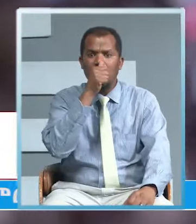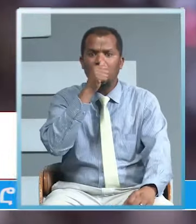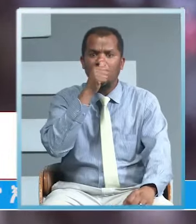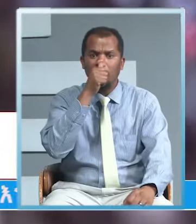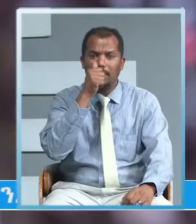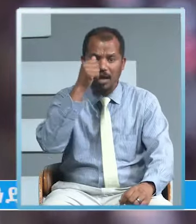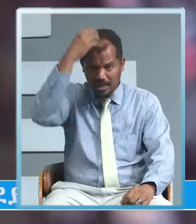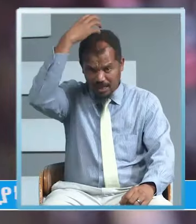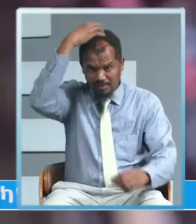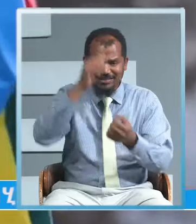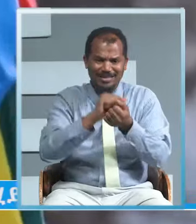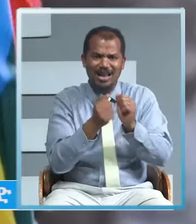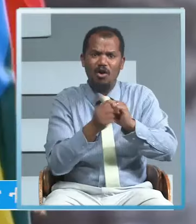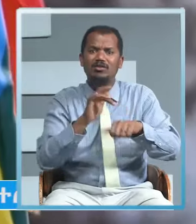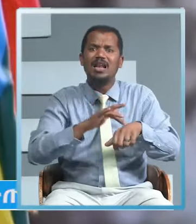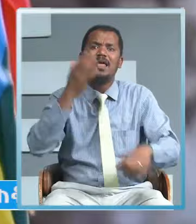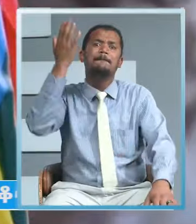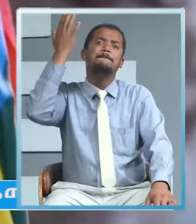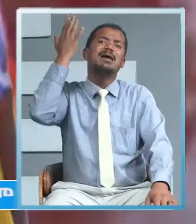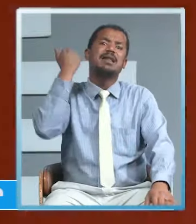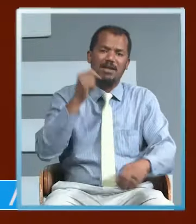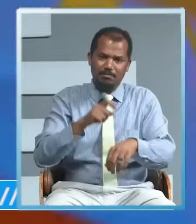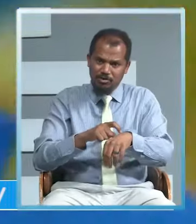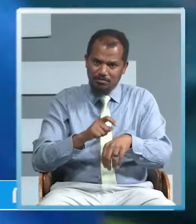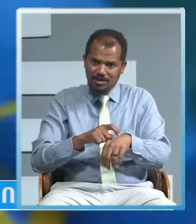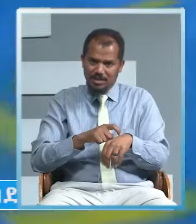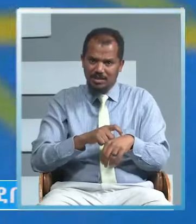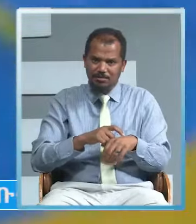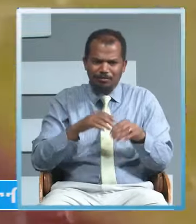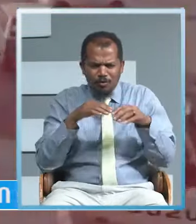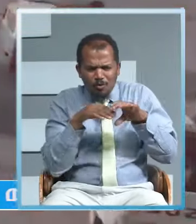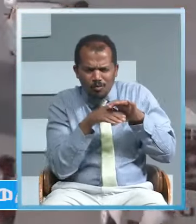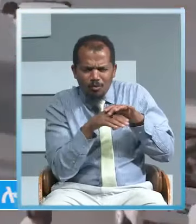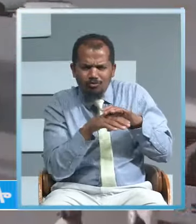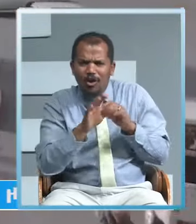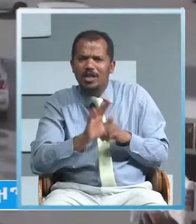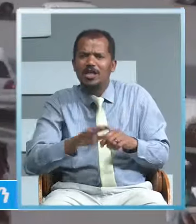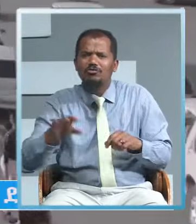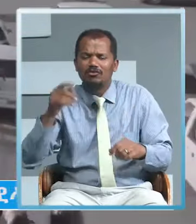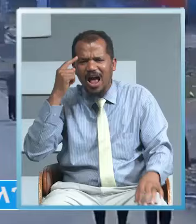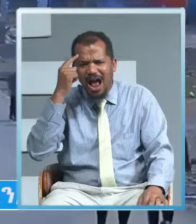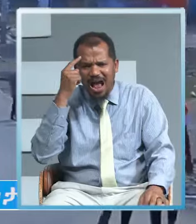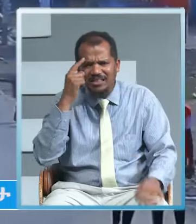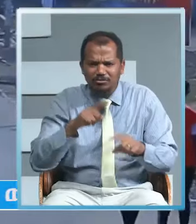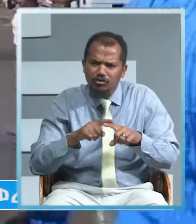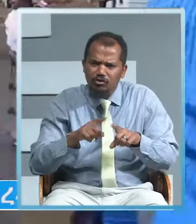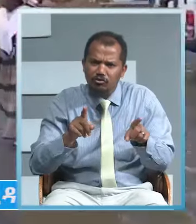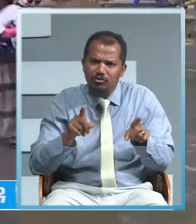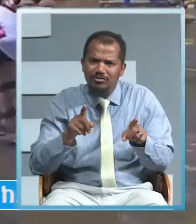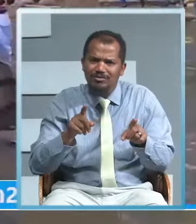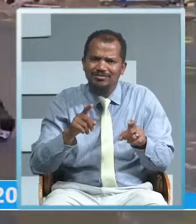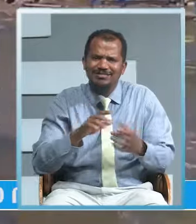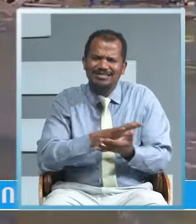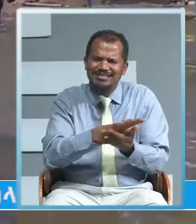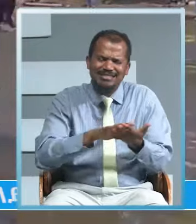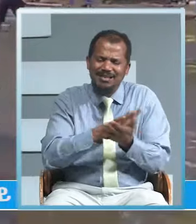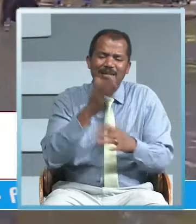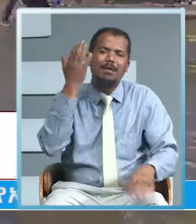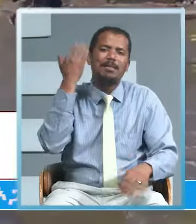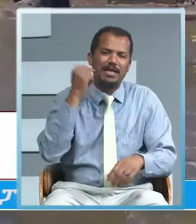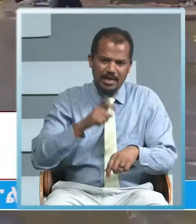ኢትዮጵያ የመንግስት ለውጥ ላይ በነበረችበት ጊዜ በውስጧ የልጆቿ ሐሳብ ልዩነት የነጻት